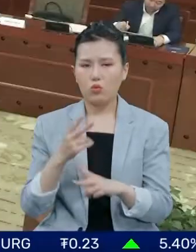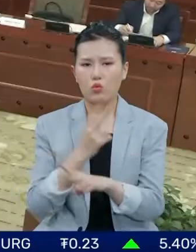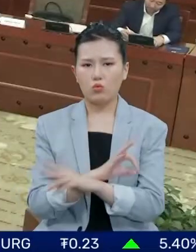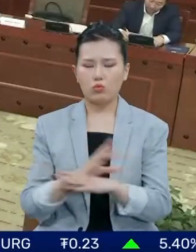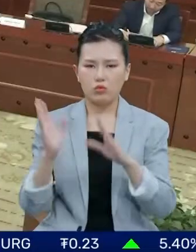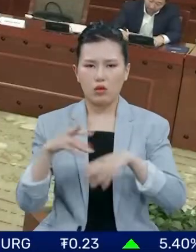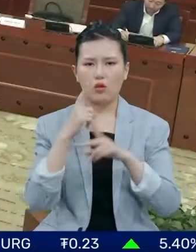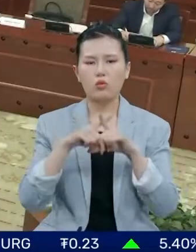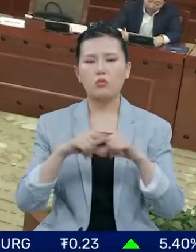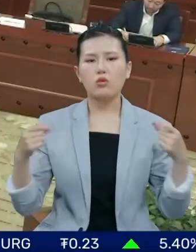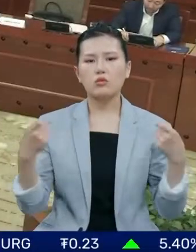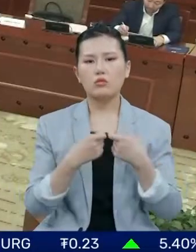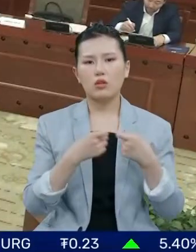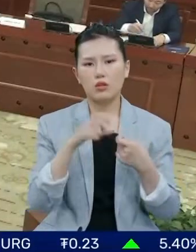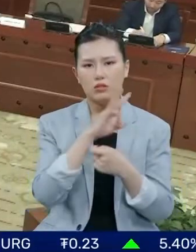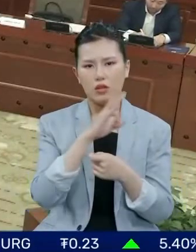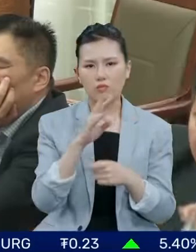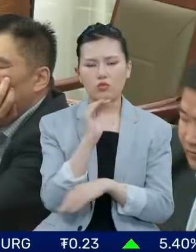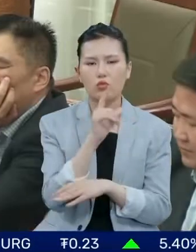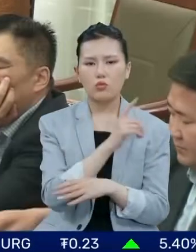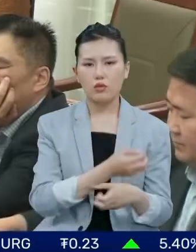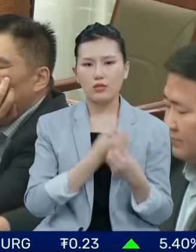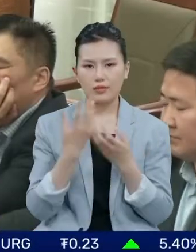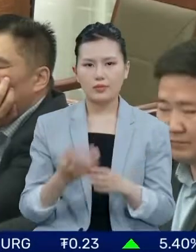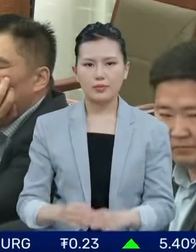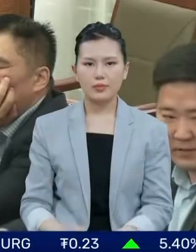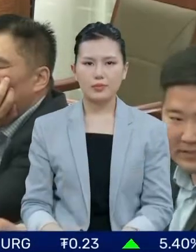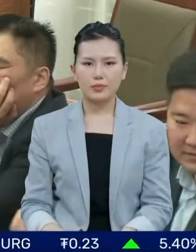зарим улс төрийн намуудын төлөөлөлт хэлсэн юм.